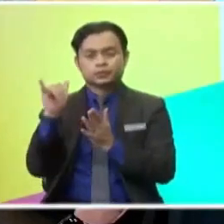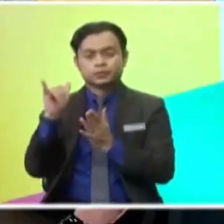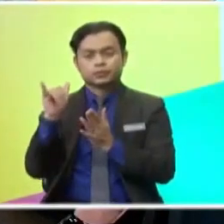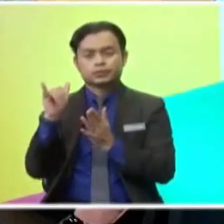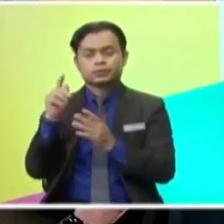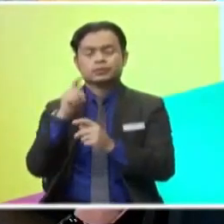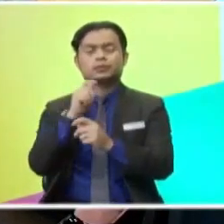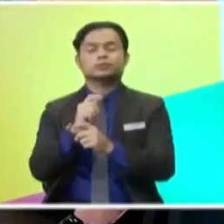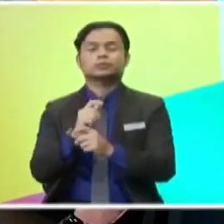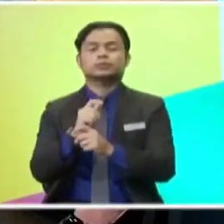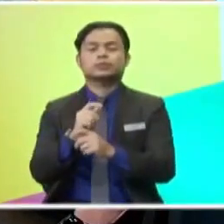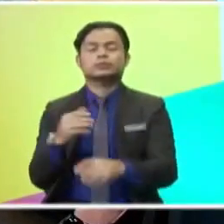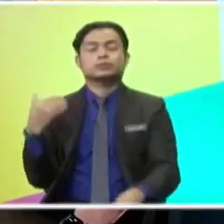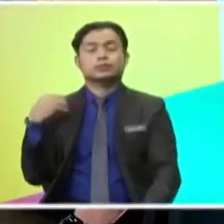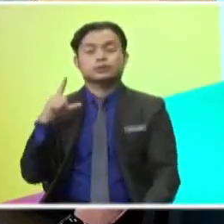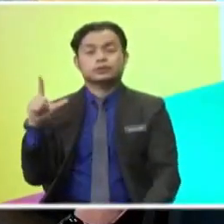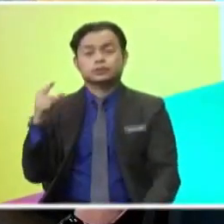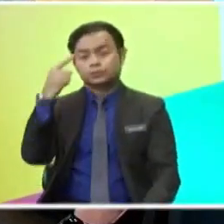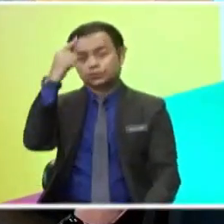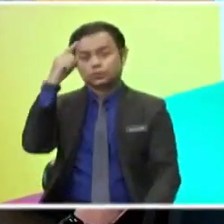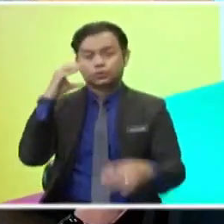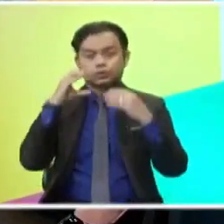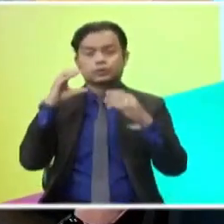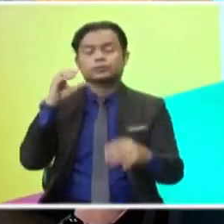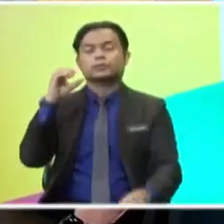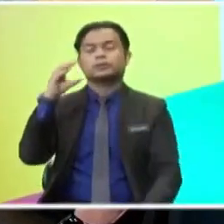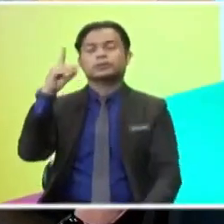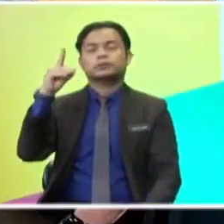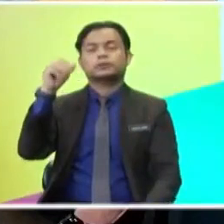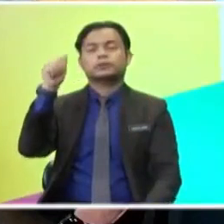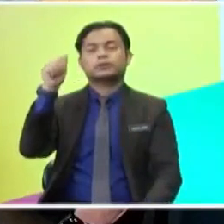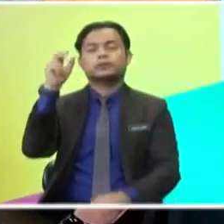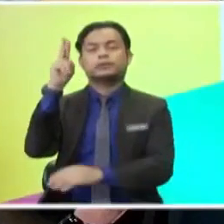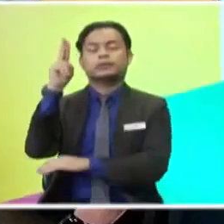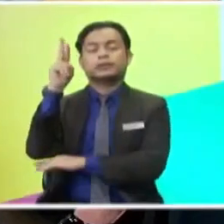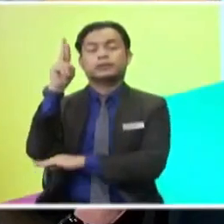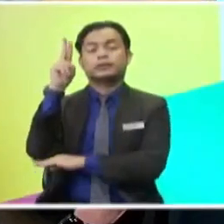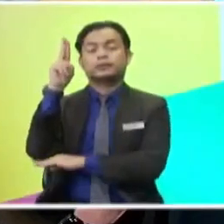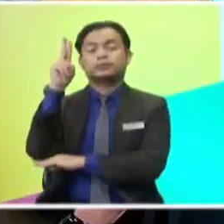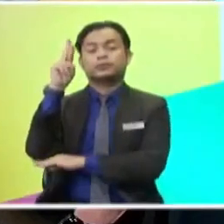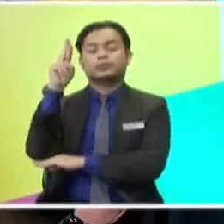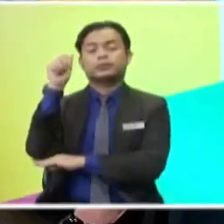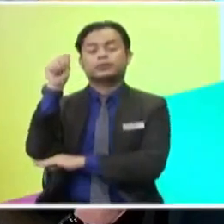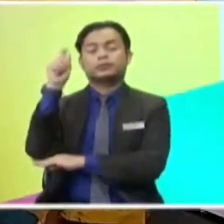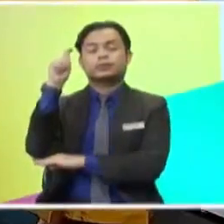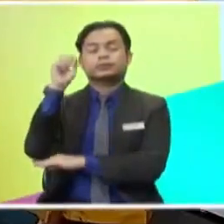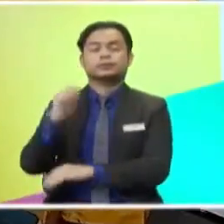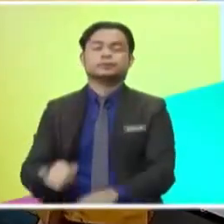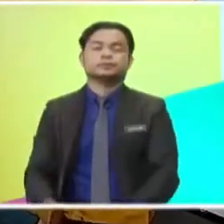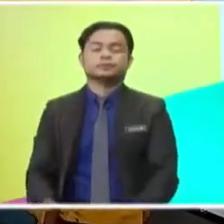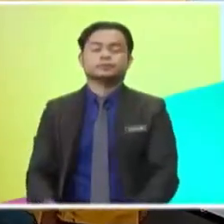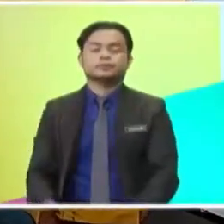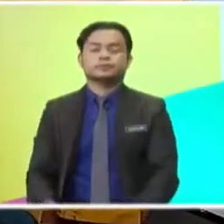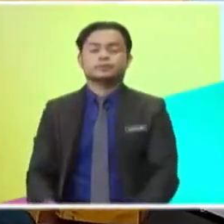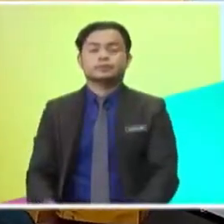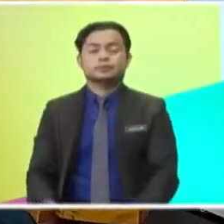boleh mengisytiharkan darurat. Jika berlaku sesuatu, ya, yang mengancam keselamatan ataupun ekonomi negara, Yang di-Pertuan